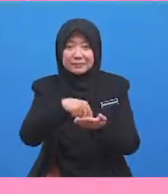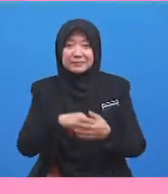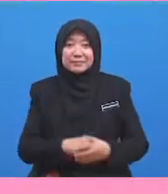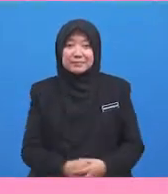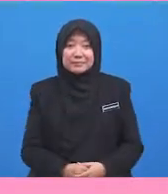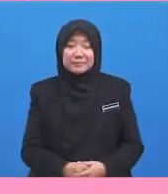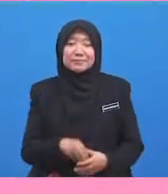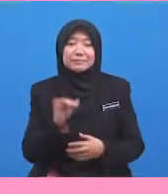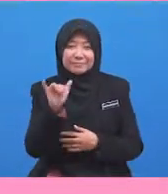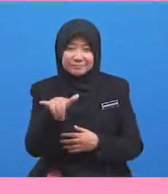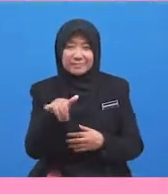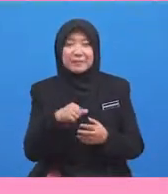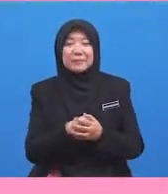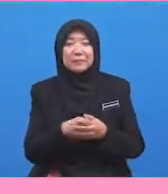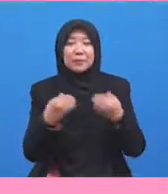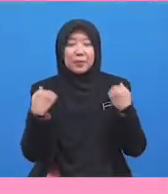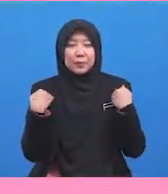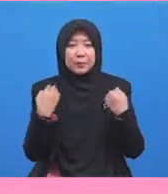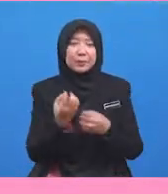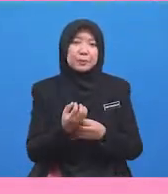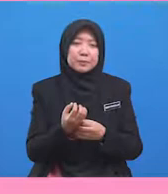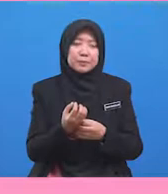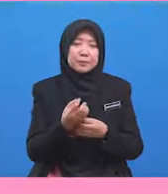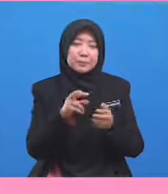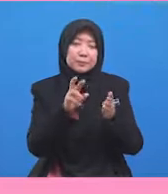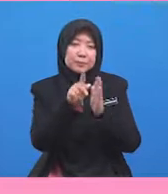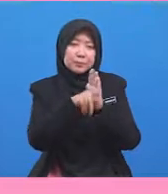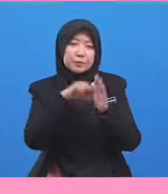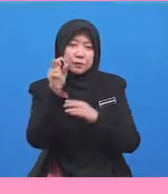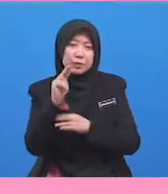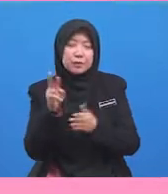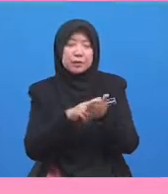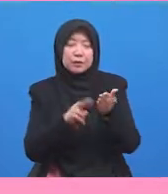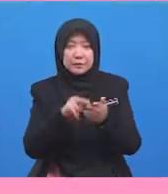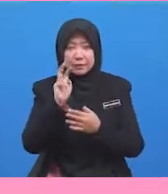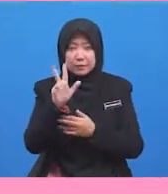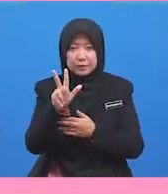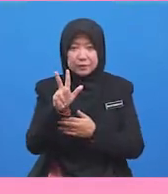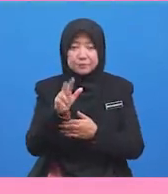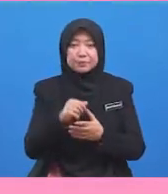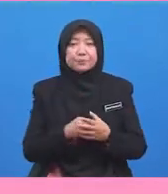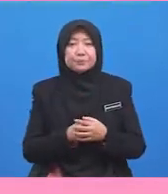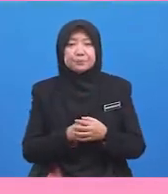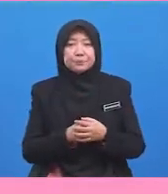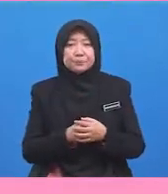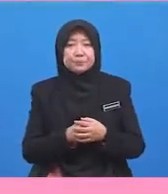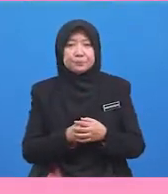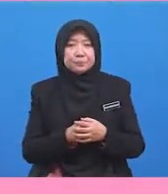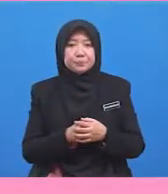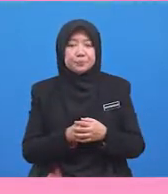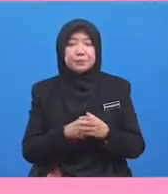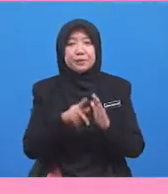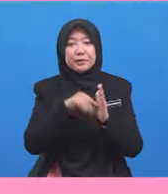Iya terdapat beberapa persoalan pada rangka ketiga saja antaranya ialah